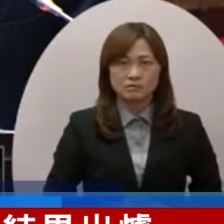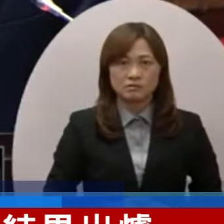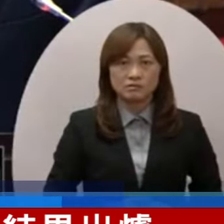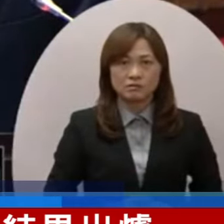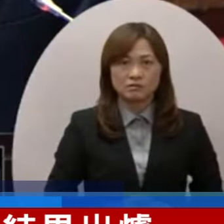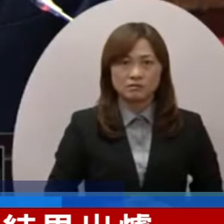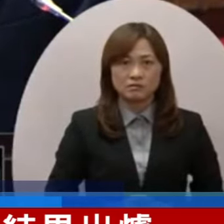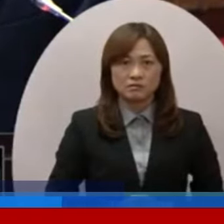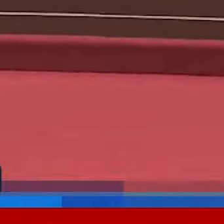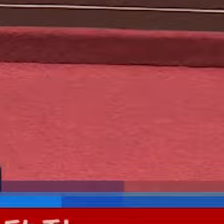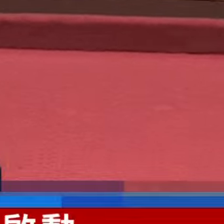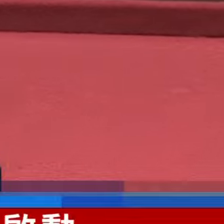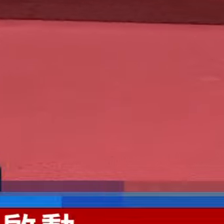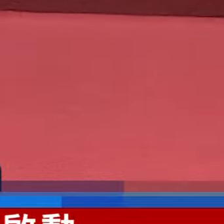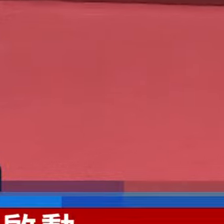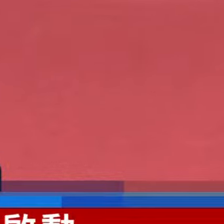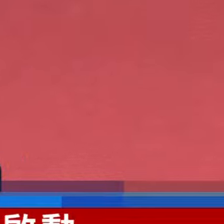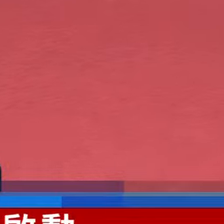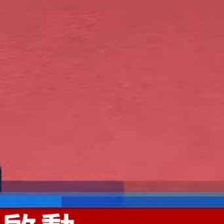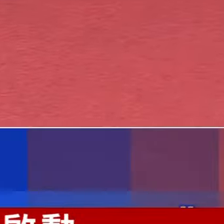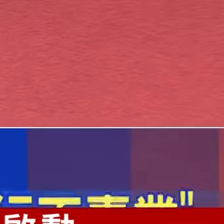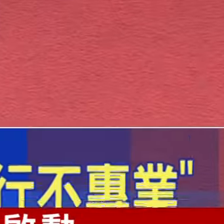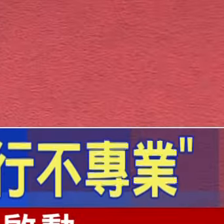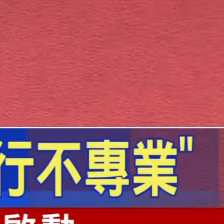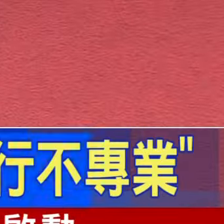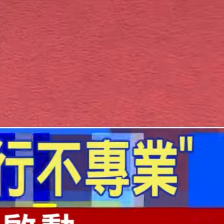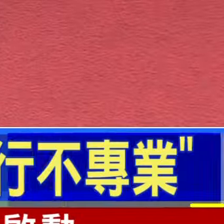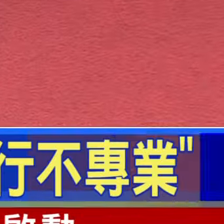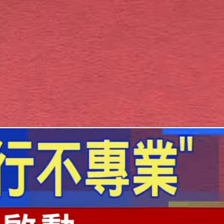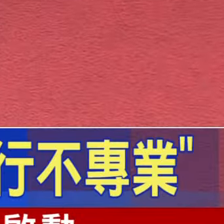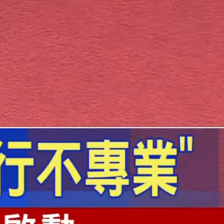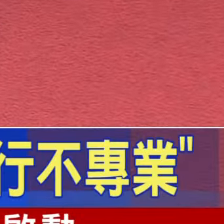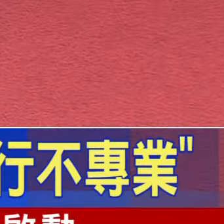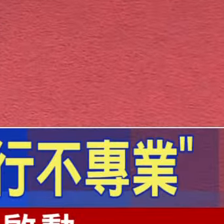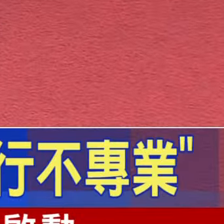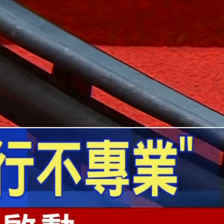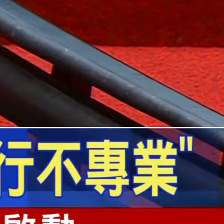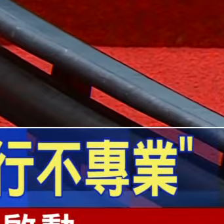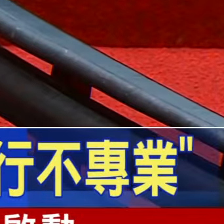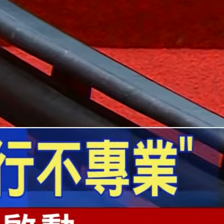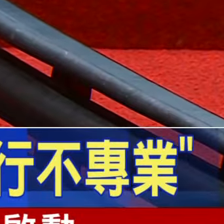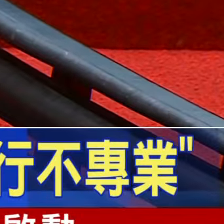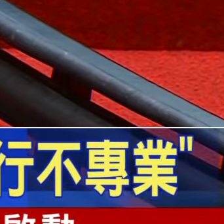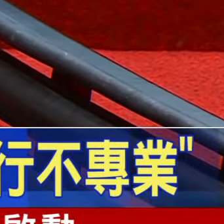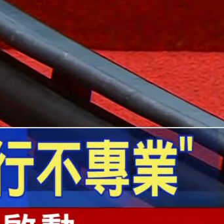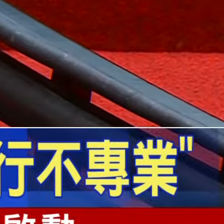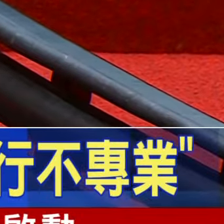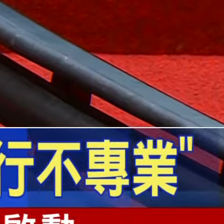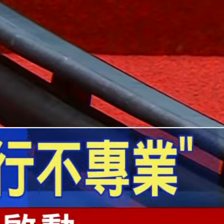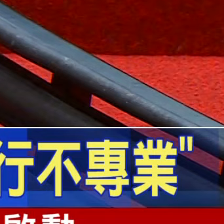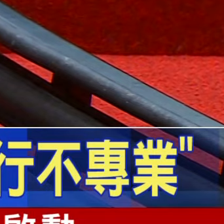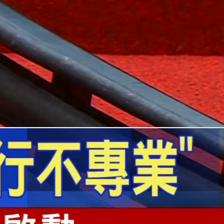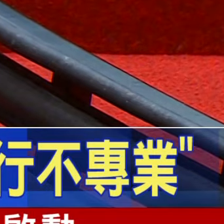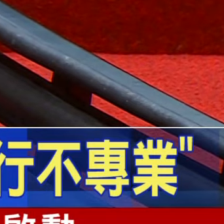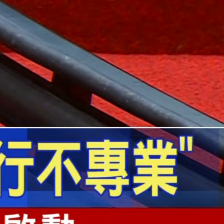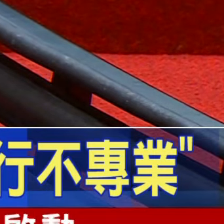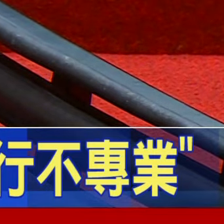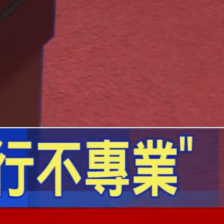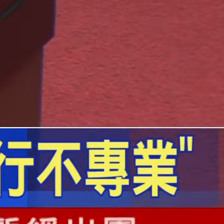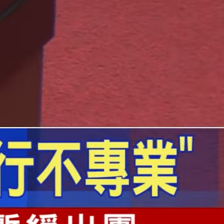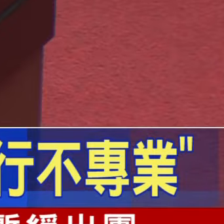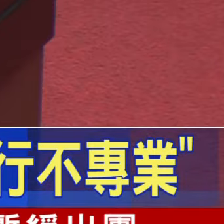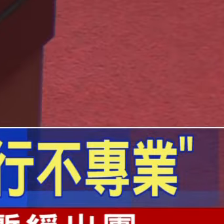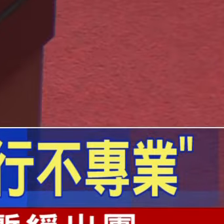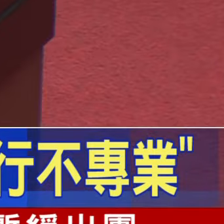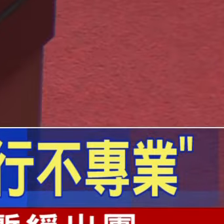任何的 demonstration 呢？ 对各个考题有备而来，更对国民党立委廖伟翔推动修法调整健保点数的内容直呼